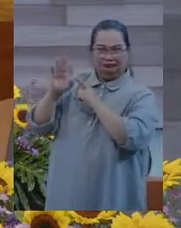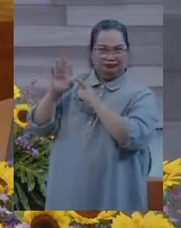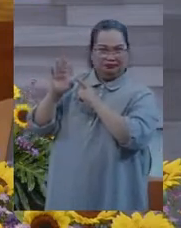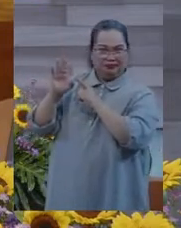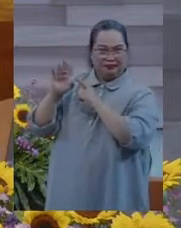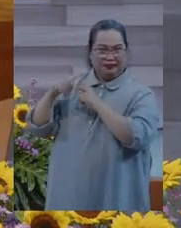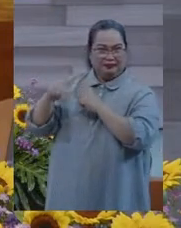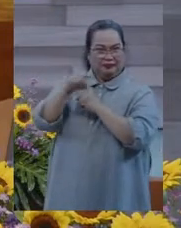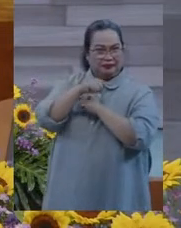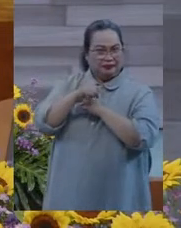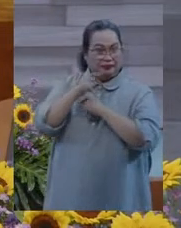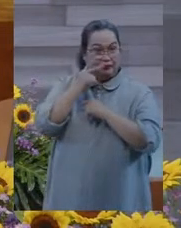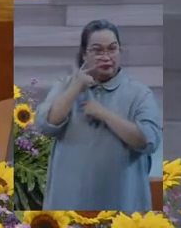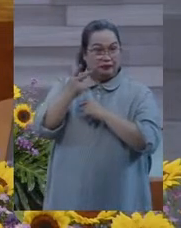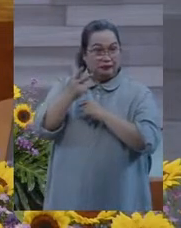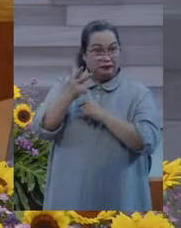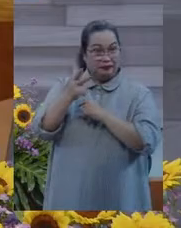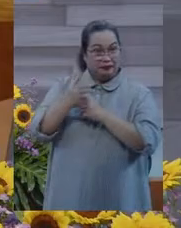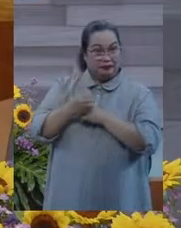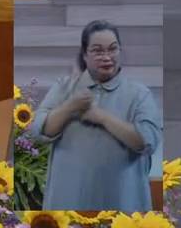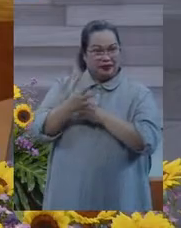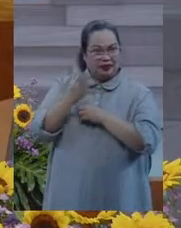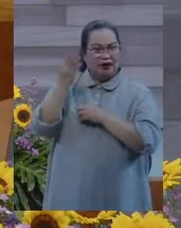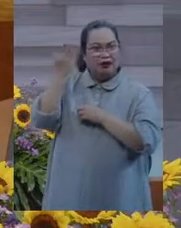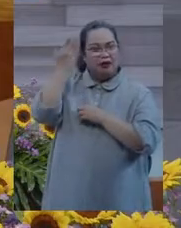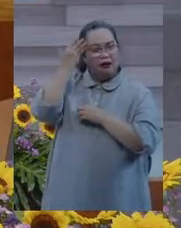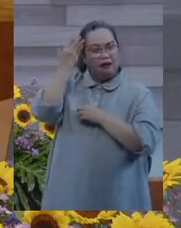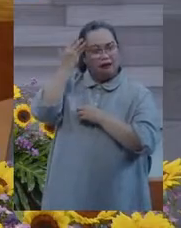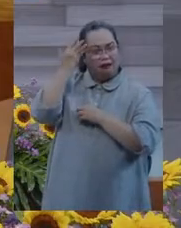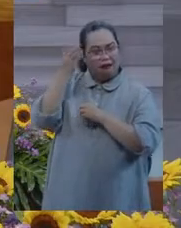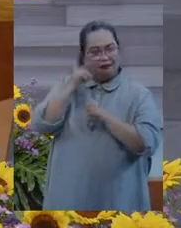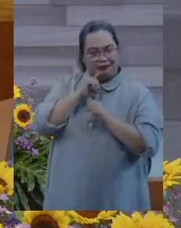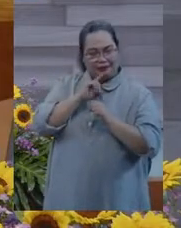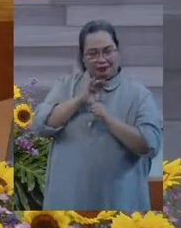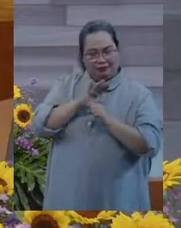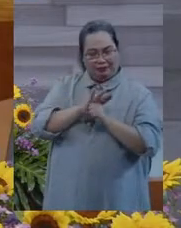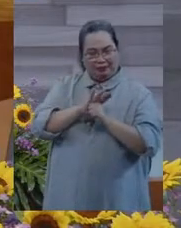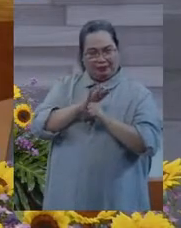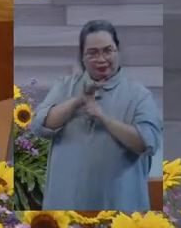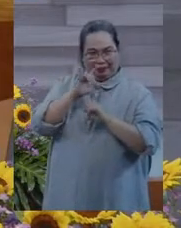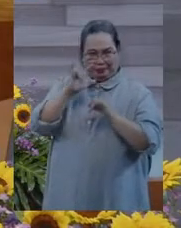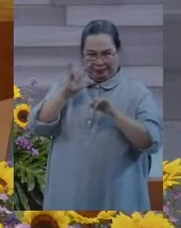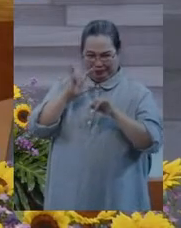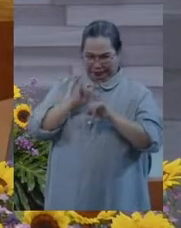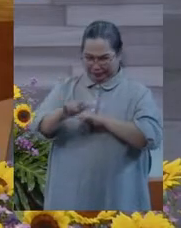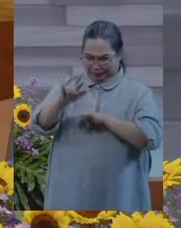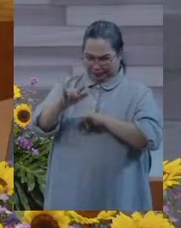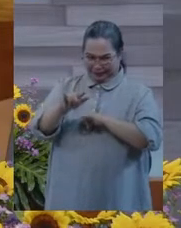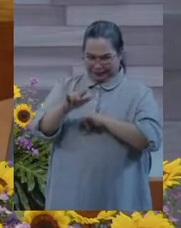Makikita din natin ang kanilang pagbibigay ng hungkag na pangako sa mga tagasunod nila